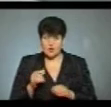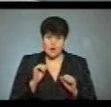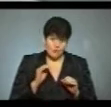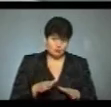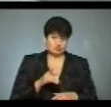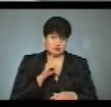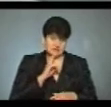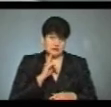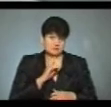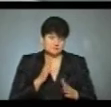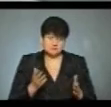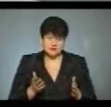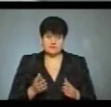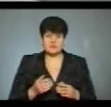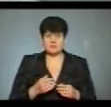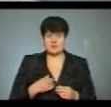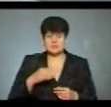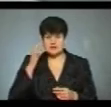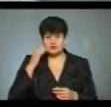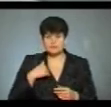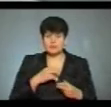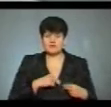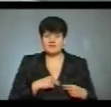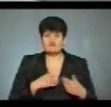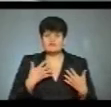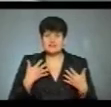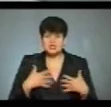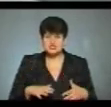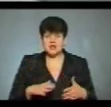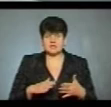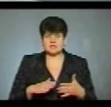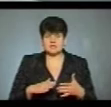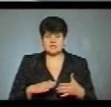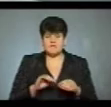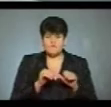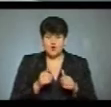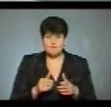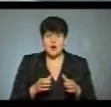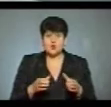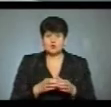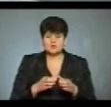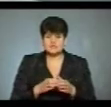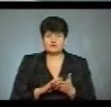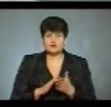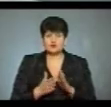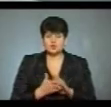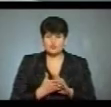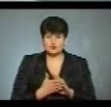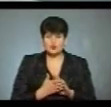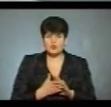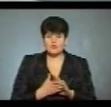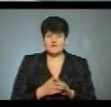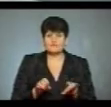колега, тільки що який був на акції, втрачається форма колективно-договірного регулювання трудових відносин